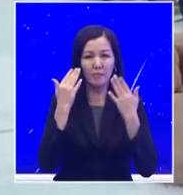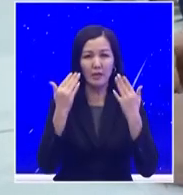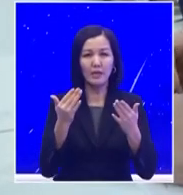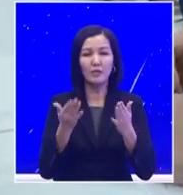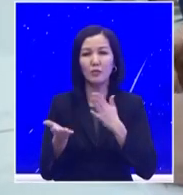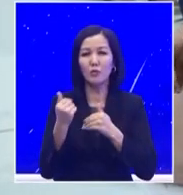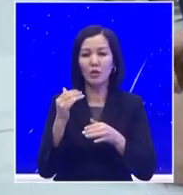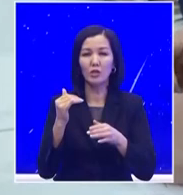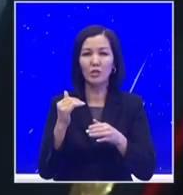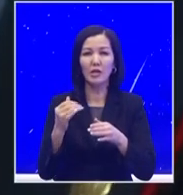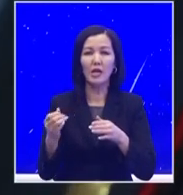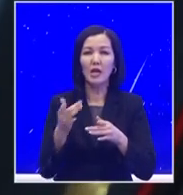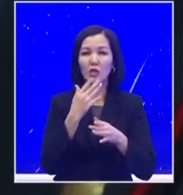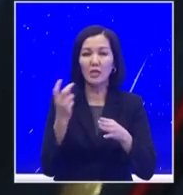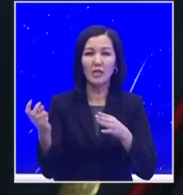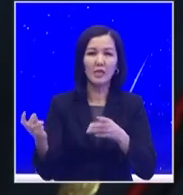кірме көліктердің қатысуымен